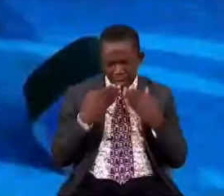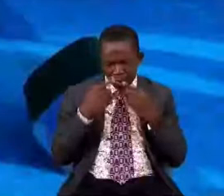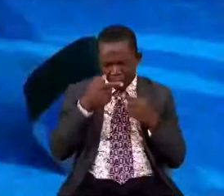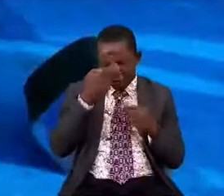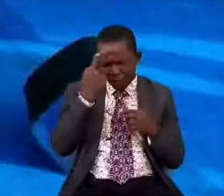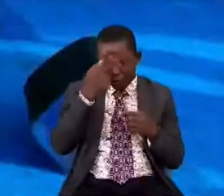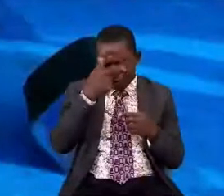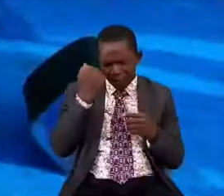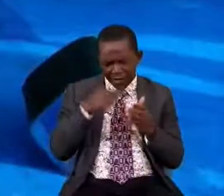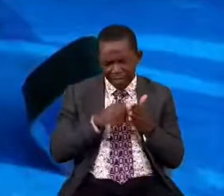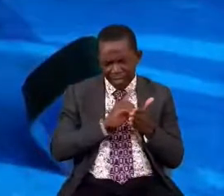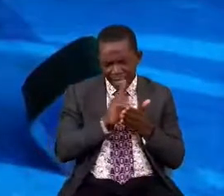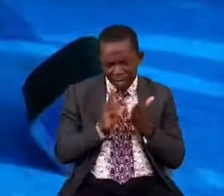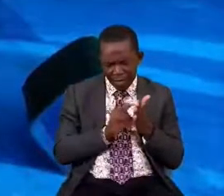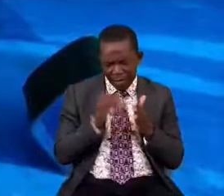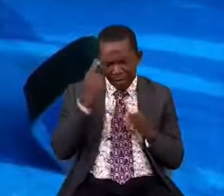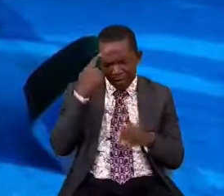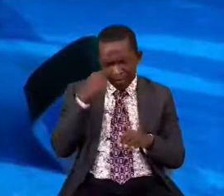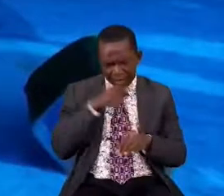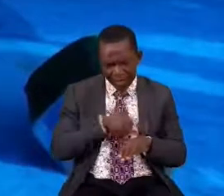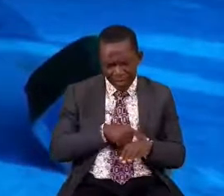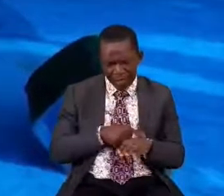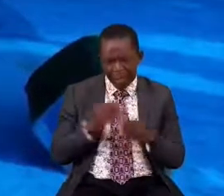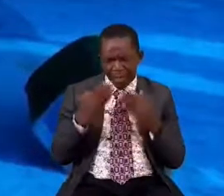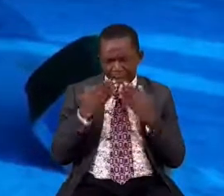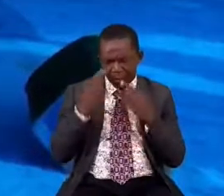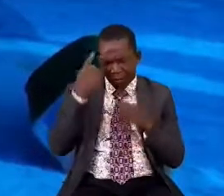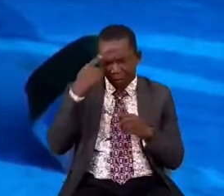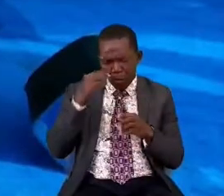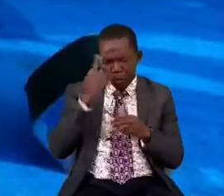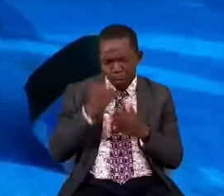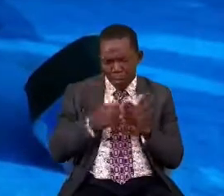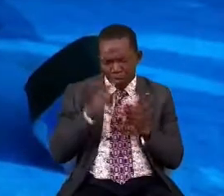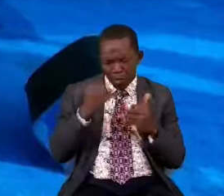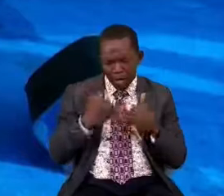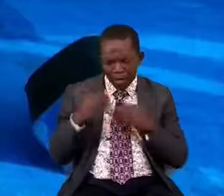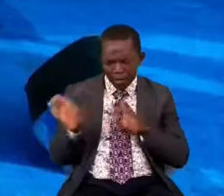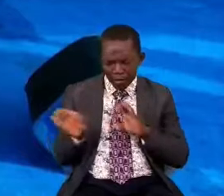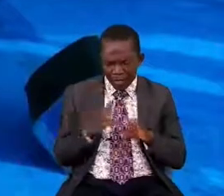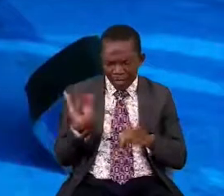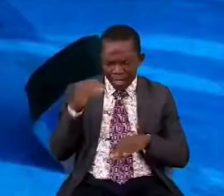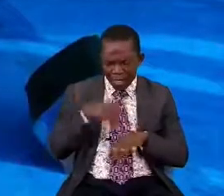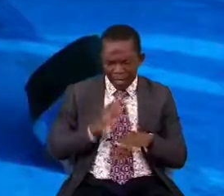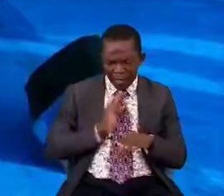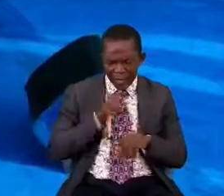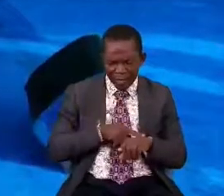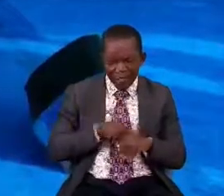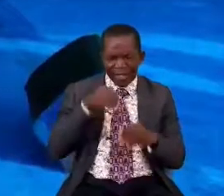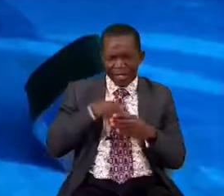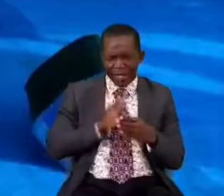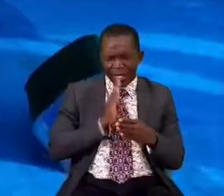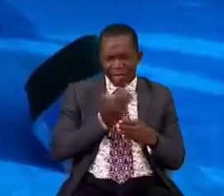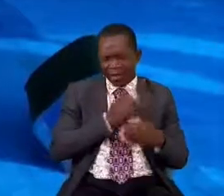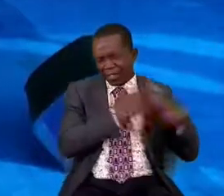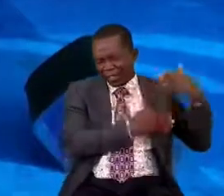tu fais en notre temps, dans notre génération. Tu suscites des hommes et des femmes, des